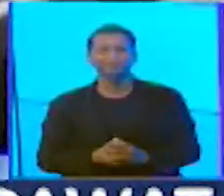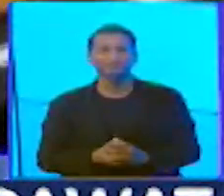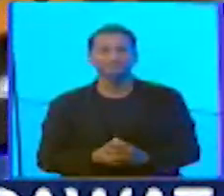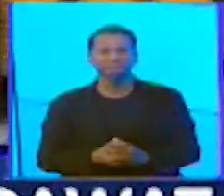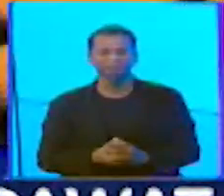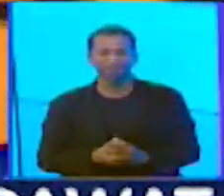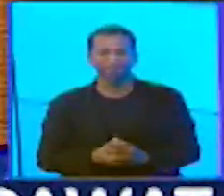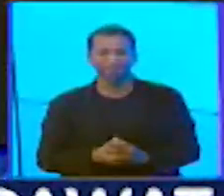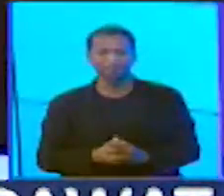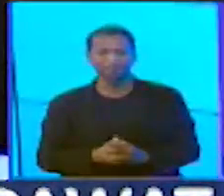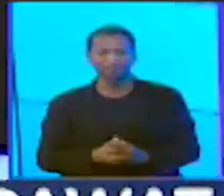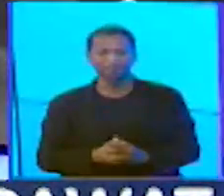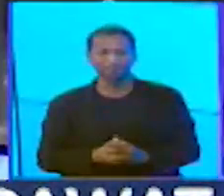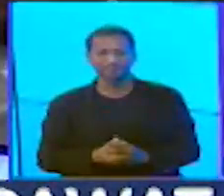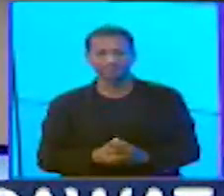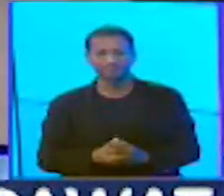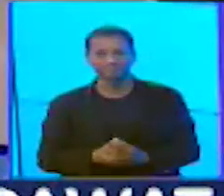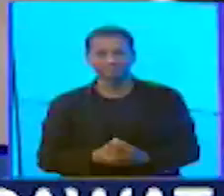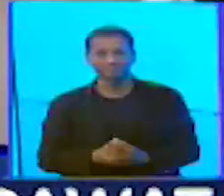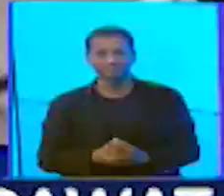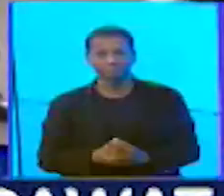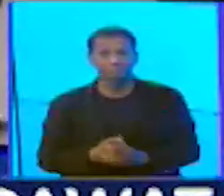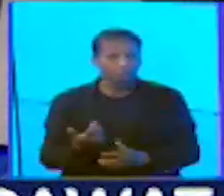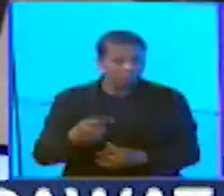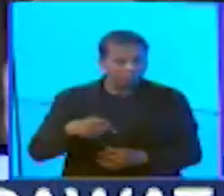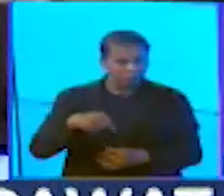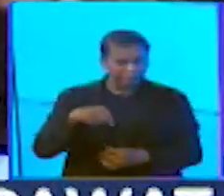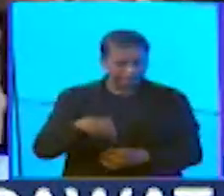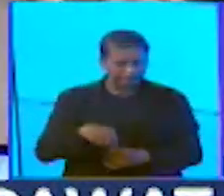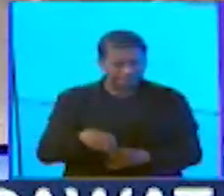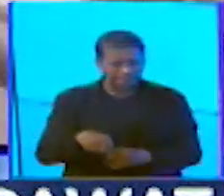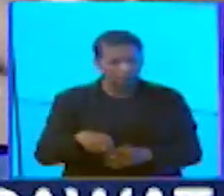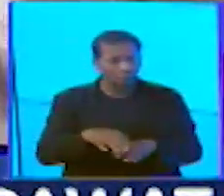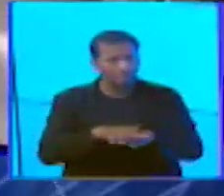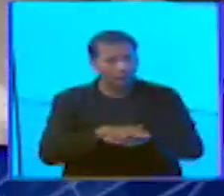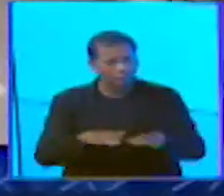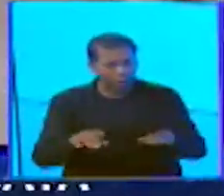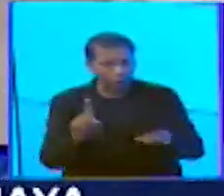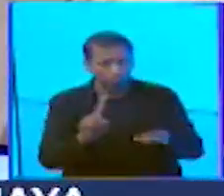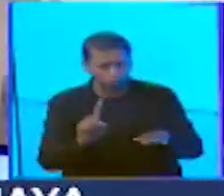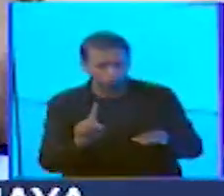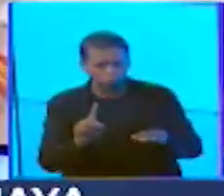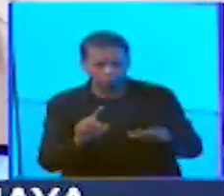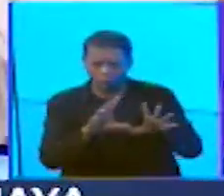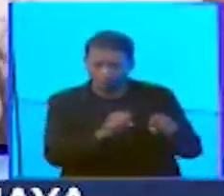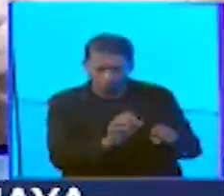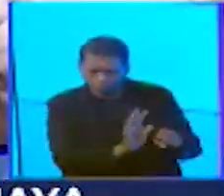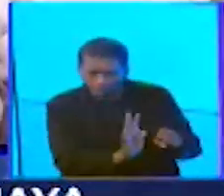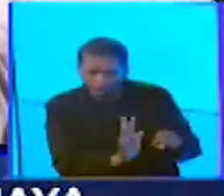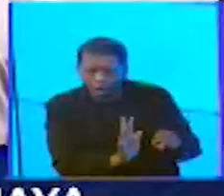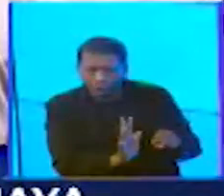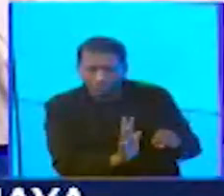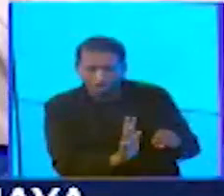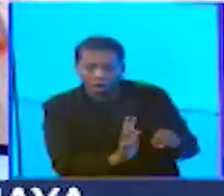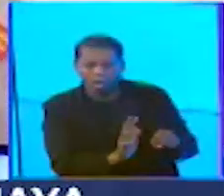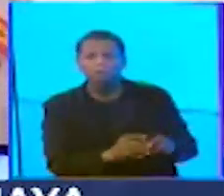Hai kalau ini masih kita baru amankan Mas Oh ya kita mengembangkan memang ada beberapa yang masih masih kita